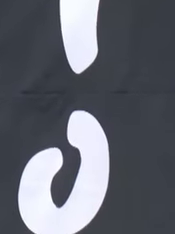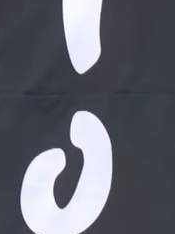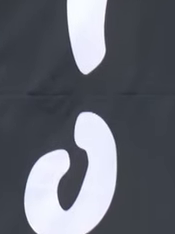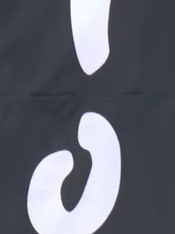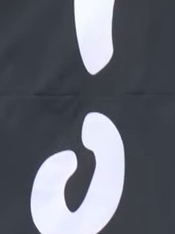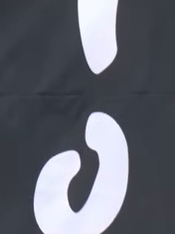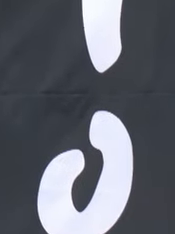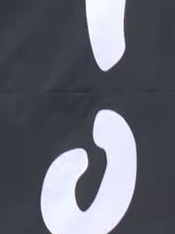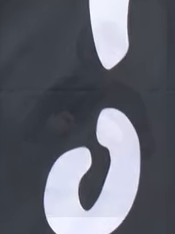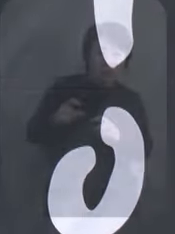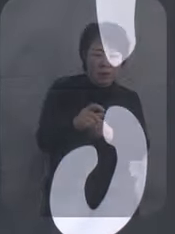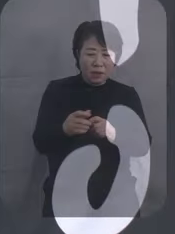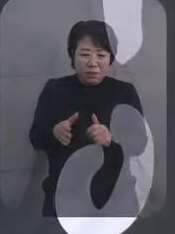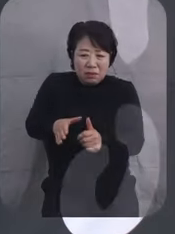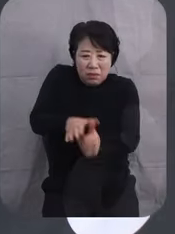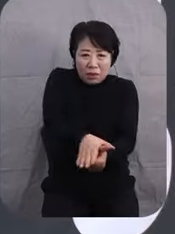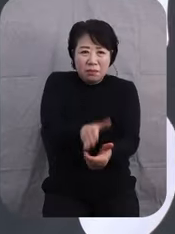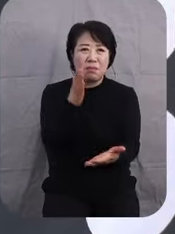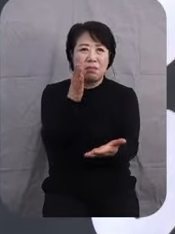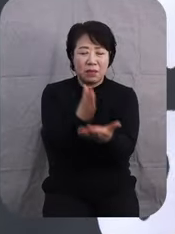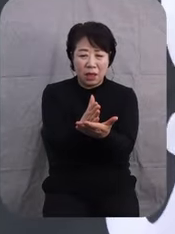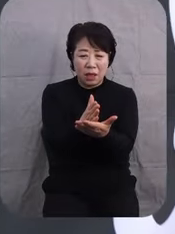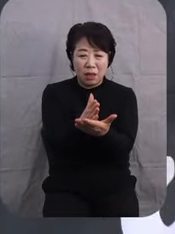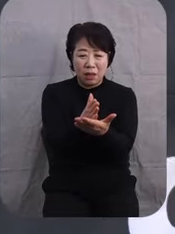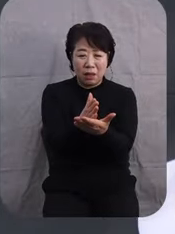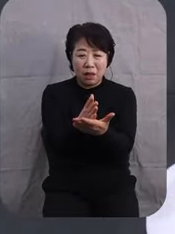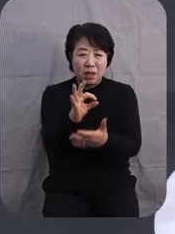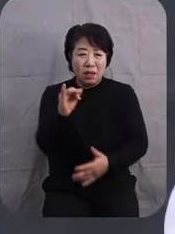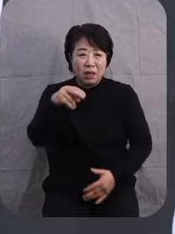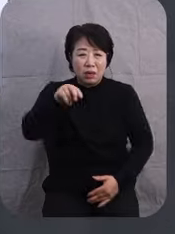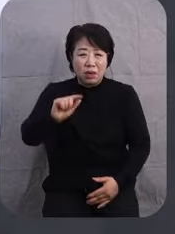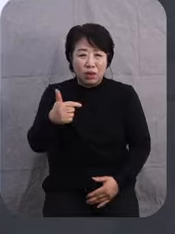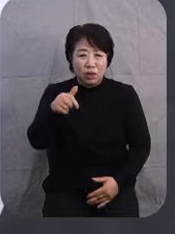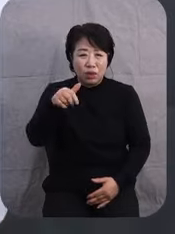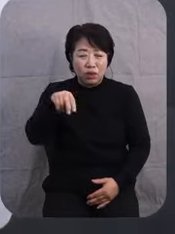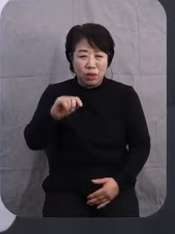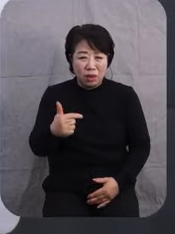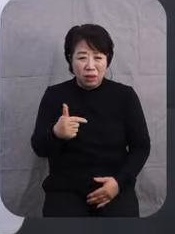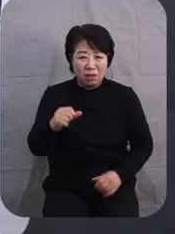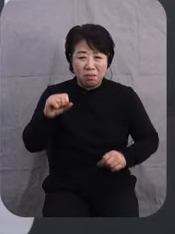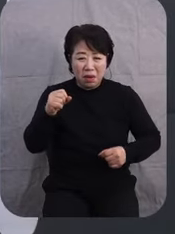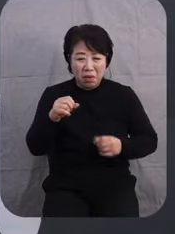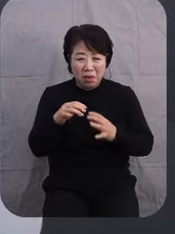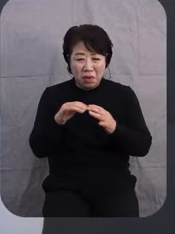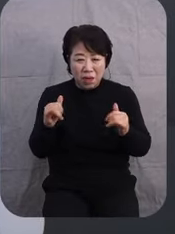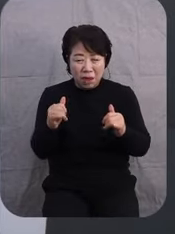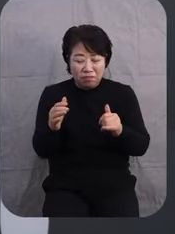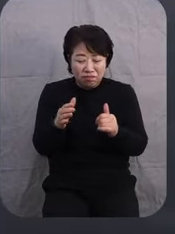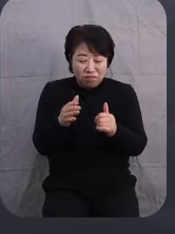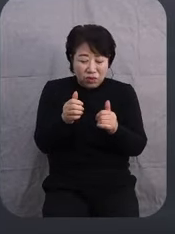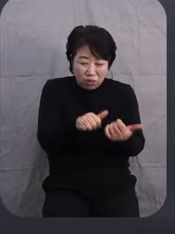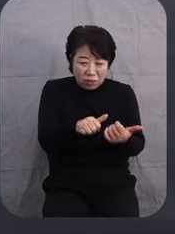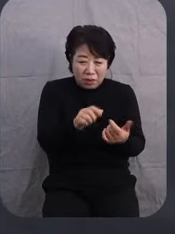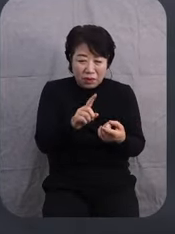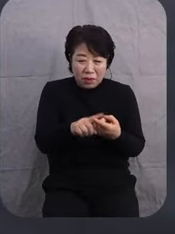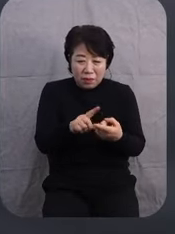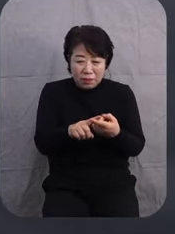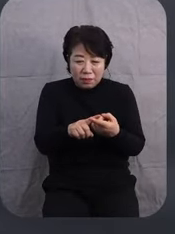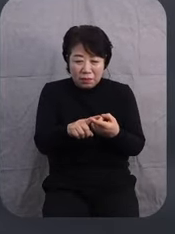더 이상 죽이지 마라. 고 이선균 배우 죽음에 진상을 요구하며